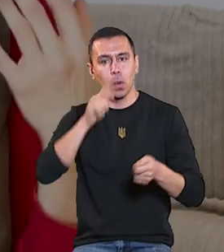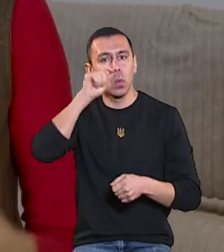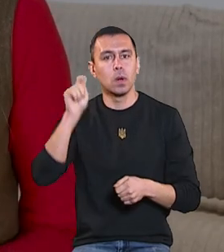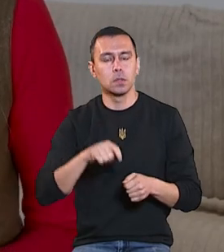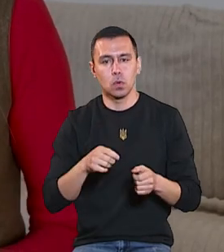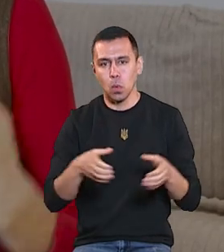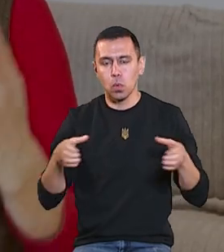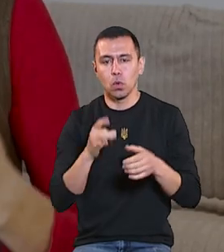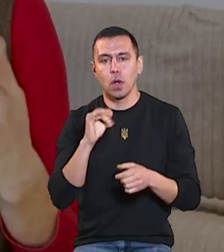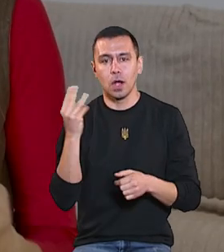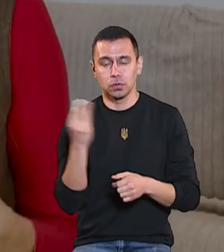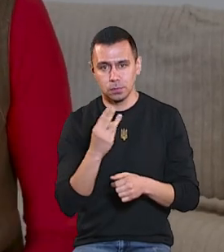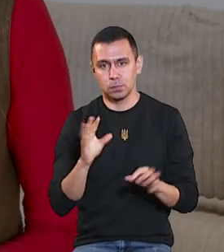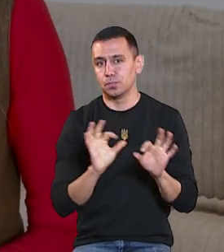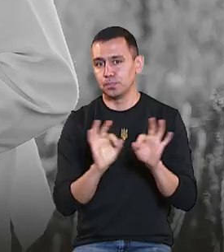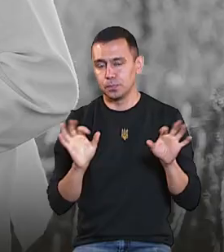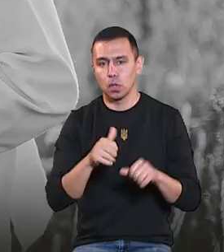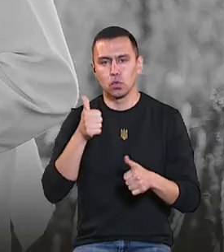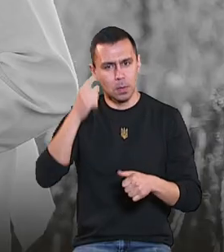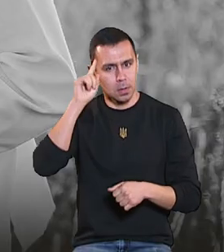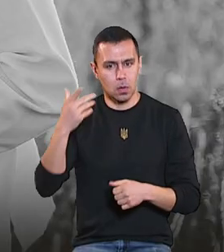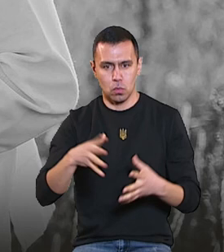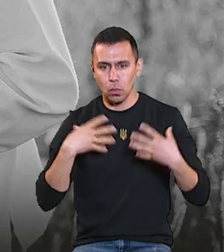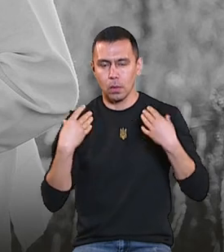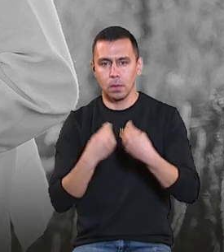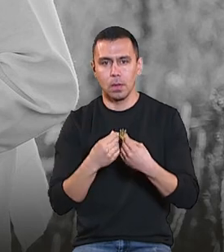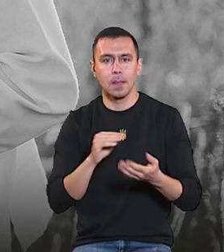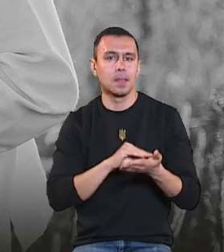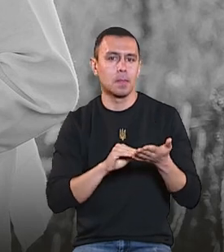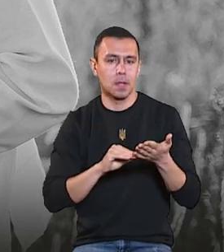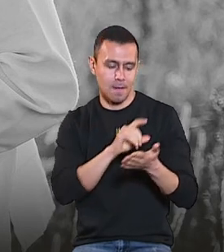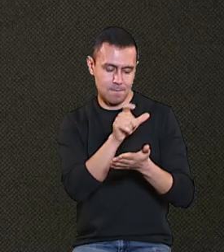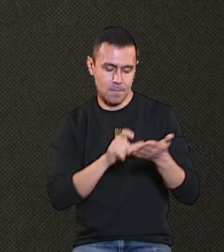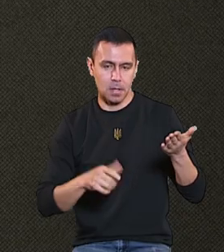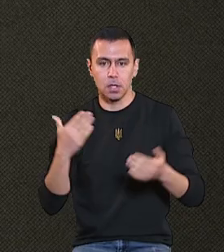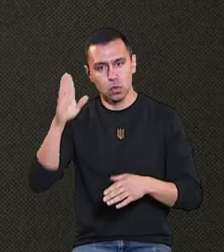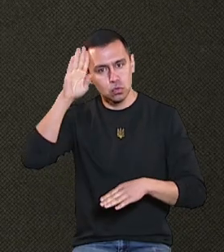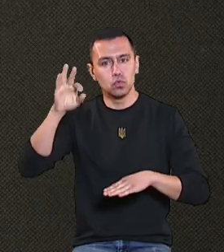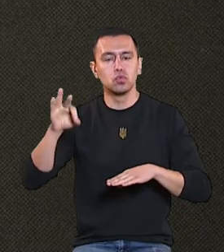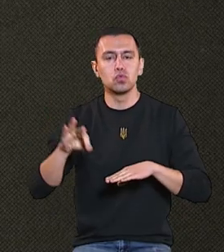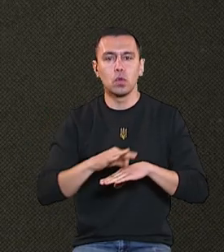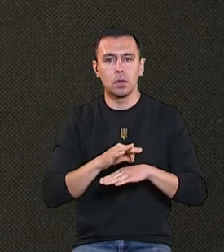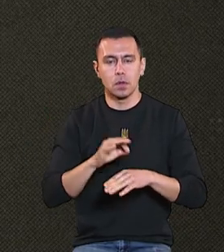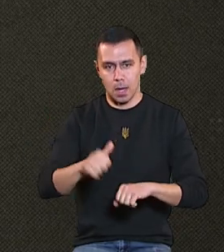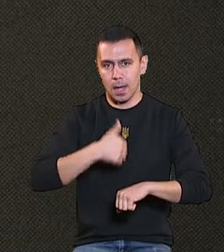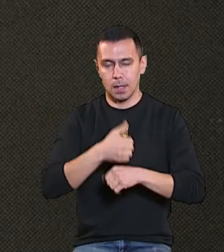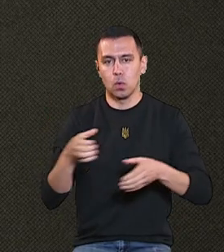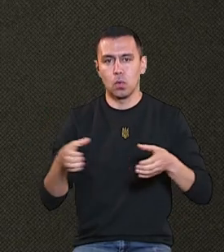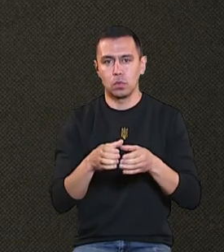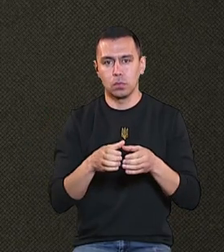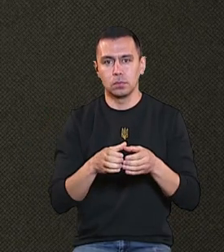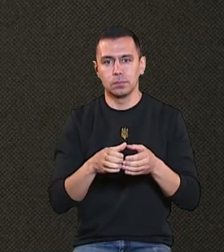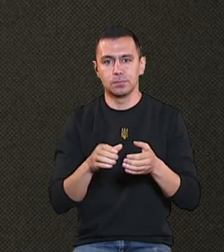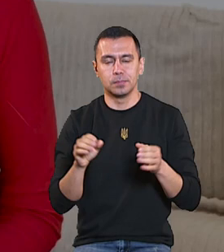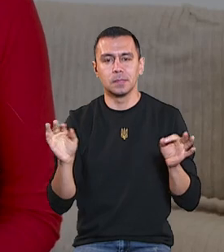гурту «Рокаш» Ірина Янцо, як розповіла, добре знала родину Яніних, написала вірш. Її чоловік, лідер гурту Віктор Янцо, поклав текст